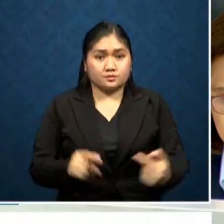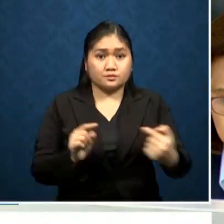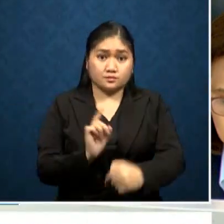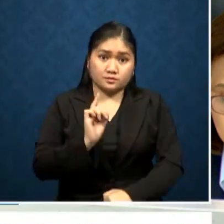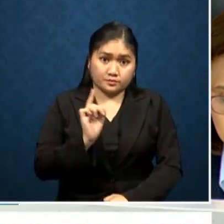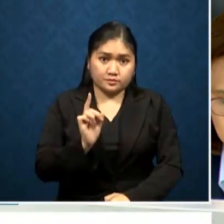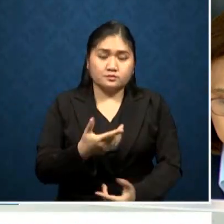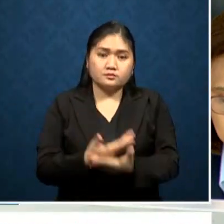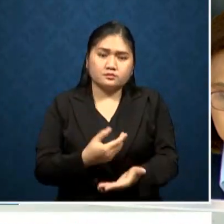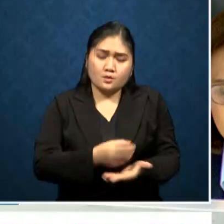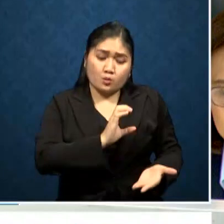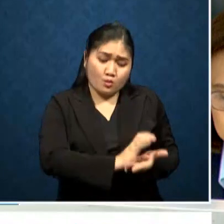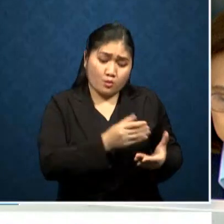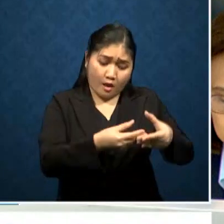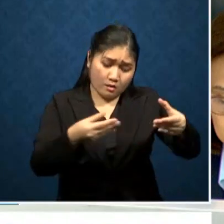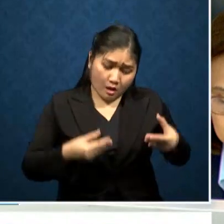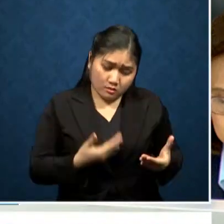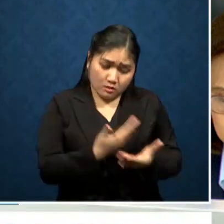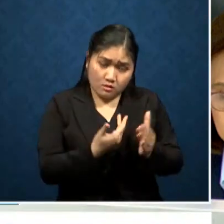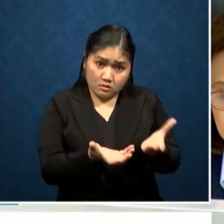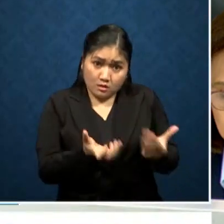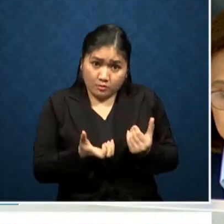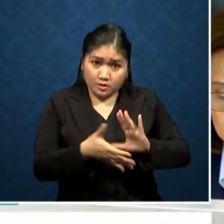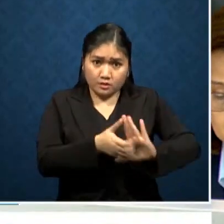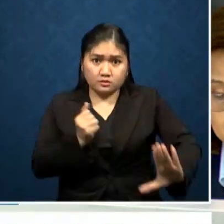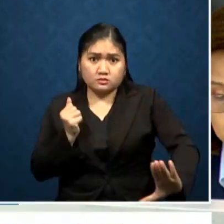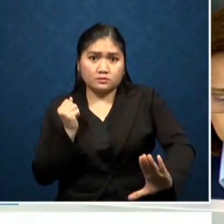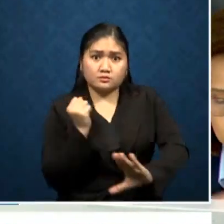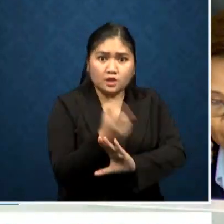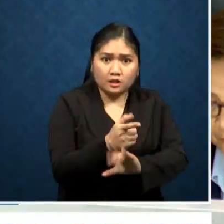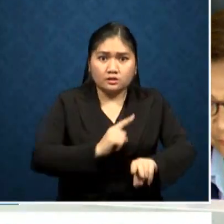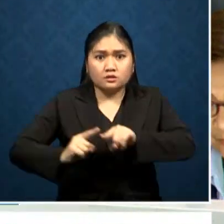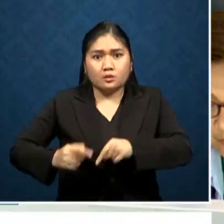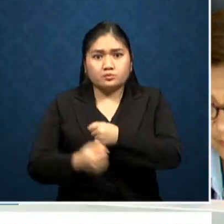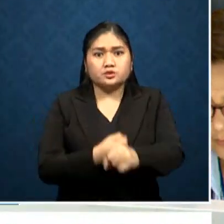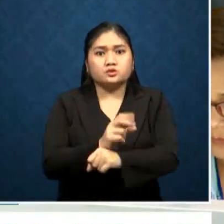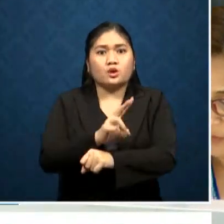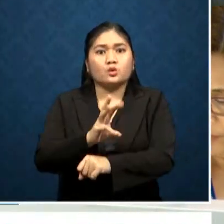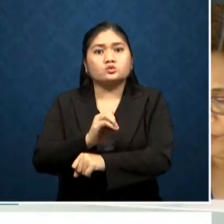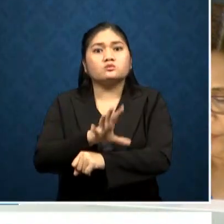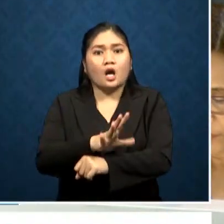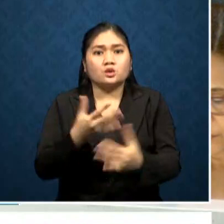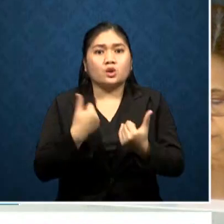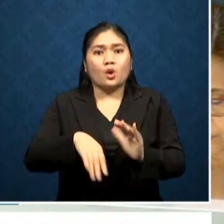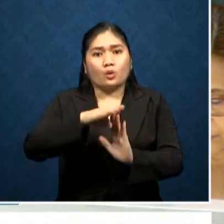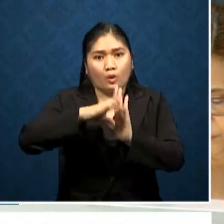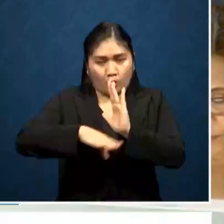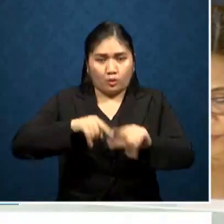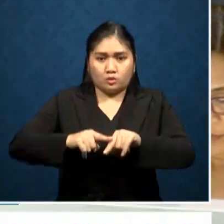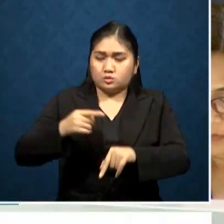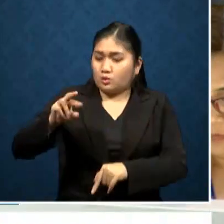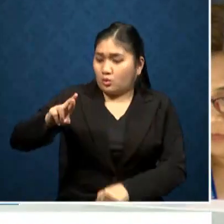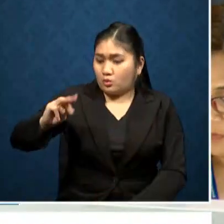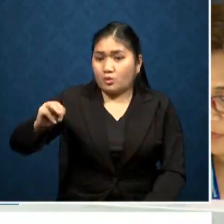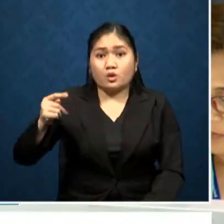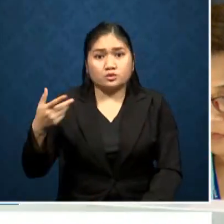งบดุและรายงานการรับจ่ายเงินประจำปี 2,565 ขณะนี้อยู่ระหว่างที่ให้ท่านรบบุ